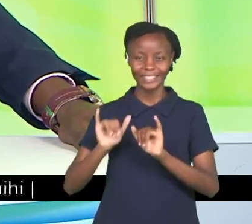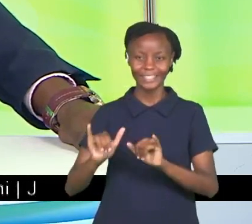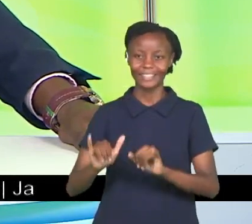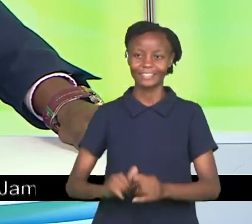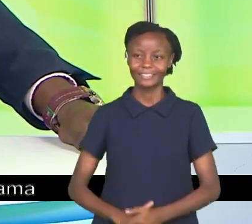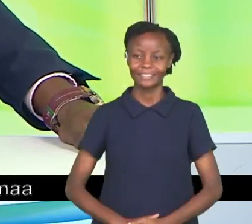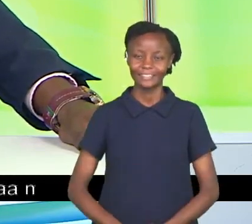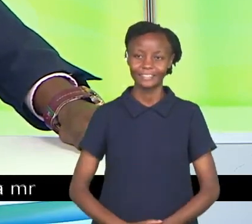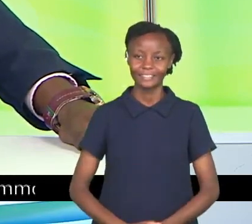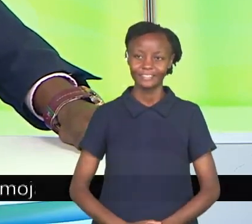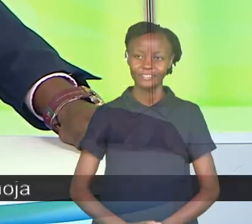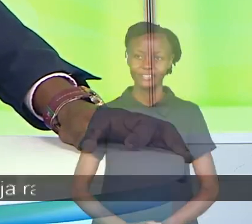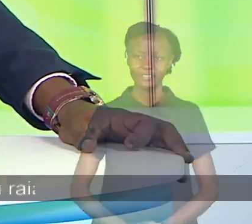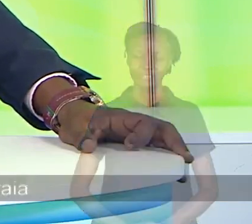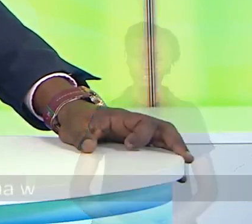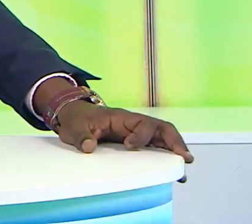kibonyonyo.